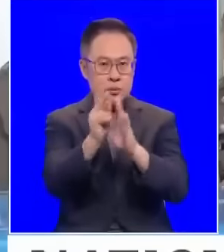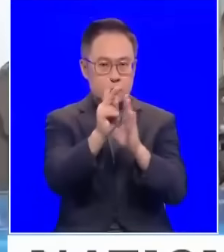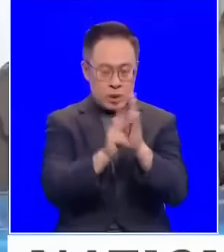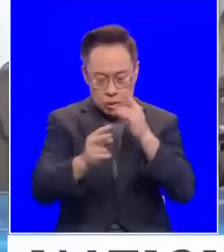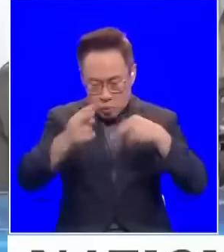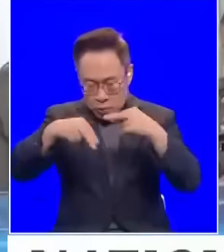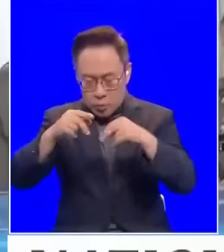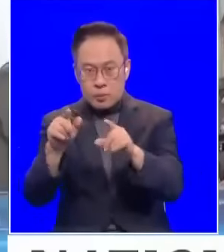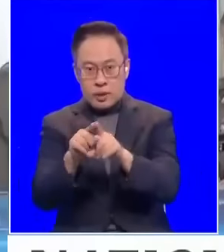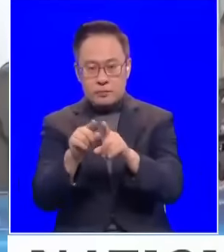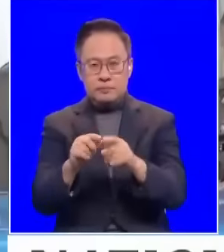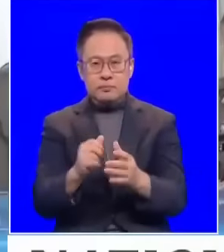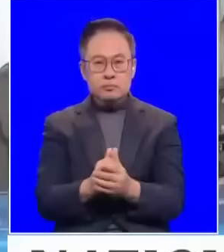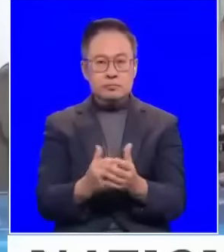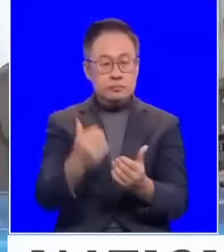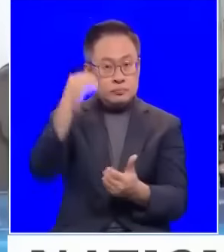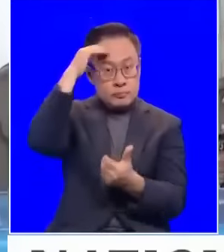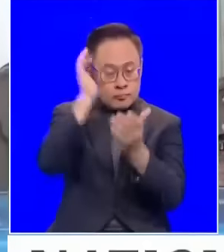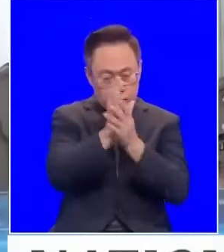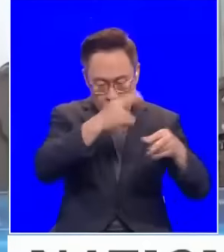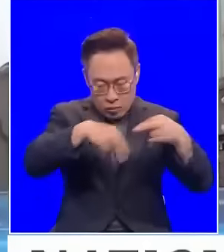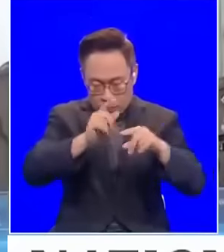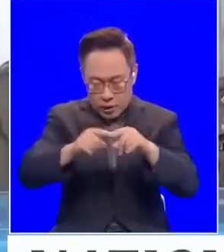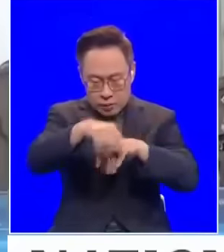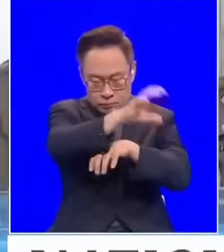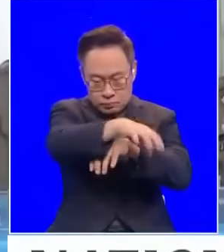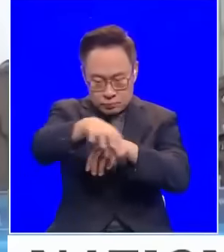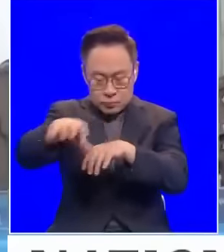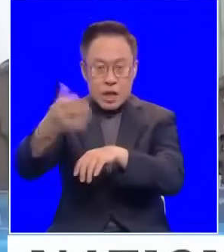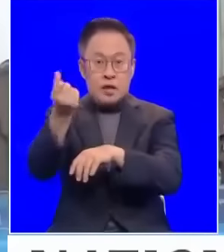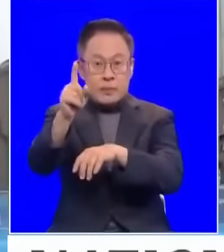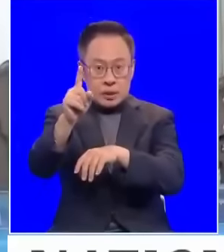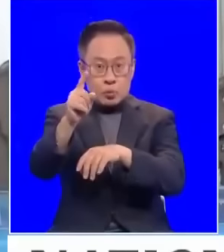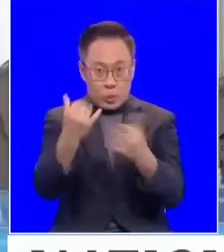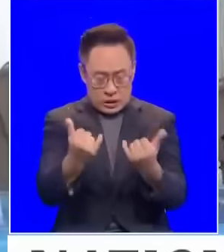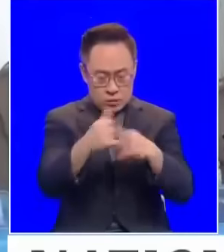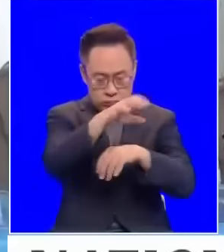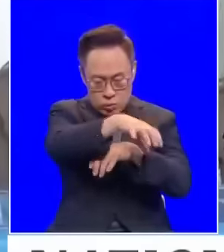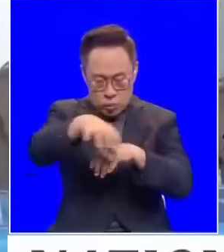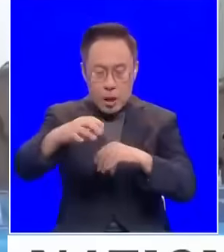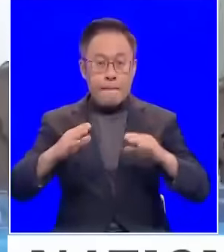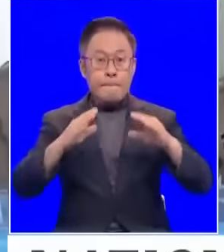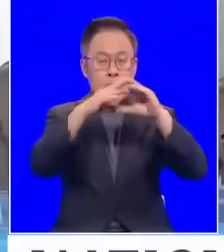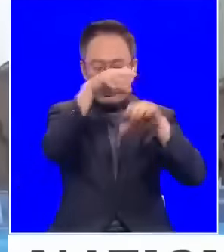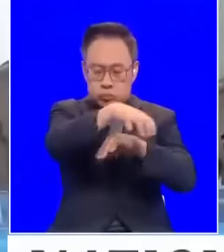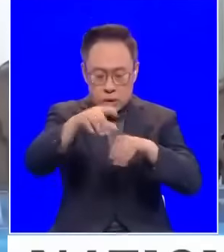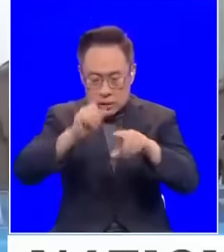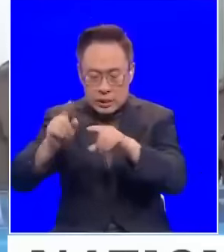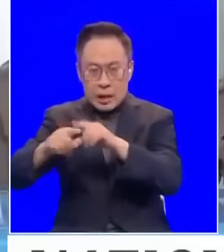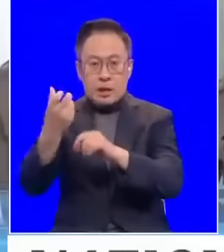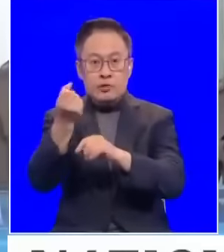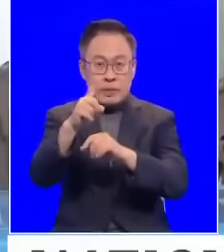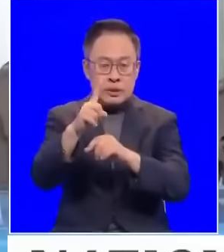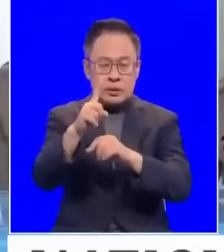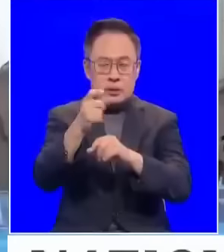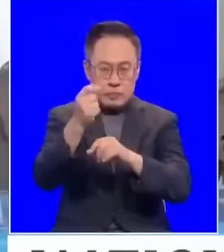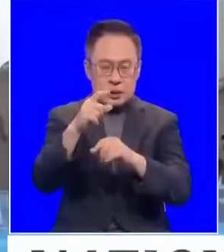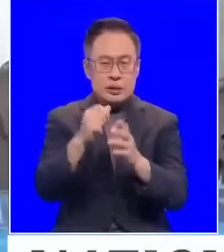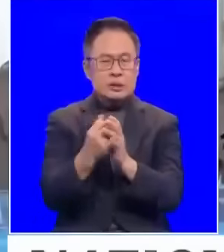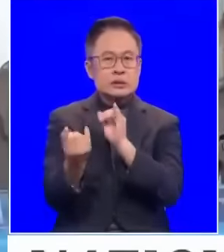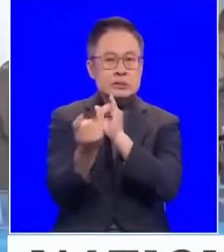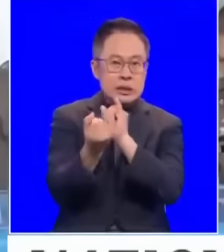จค้นเพิ่มเติมอีก11จุดนะคะที่มีความเกี่ยวข้องกับบริษัทดีไอคอนกรุ๊ปซึ่งเป็นพนักงานและก็คนใกล้ชิดกับผู้ต้องหาแต่ยังไม่